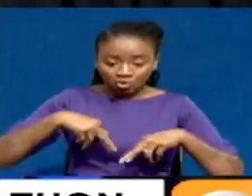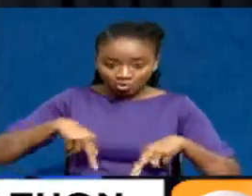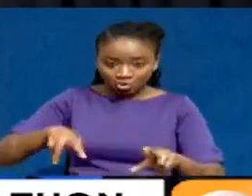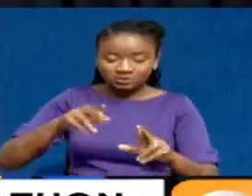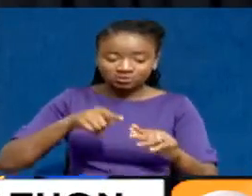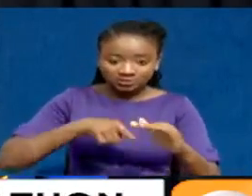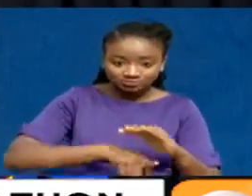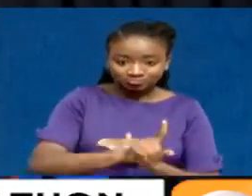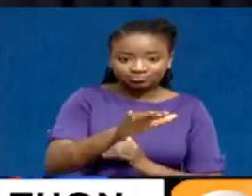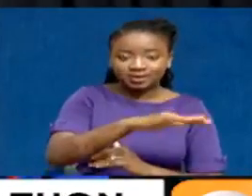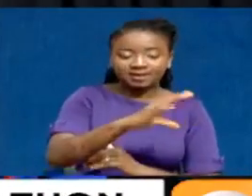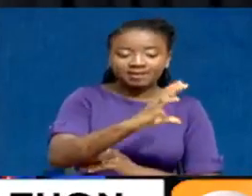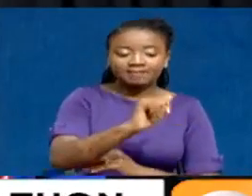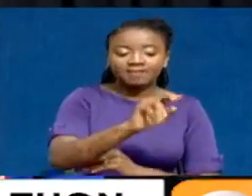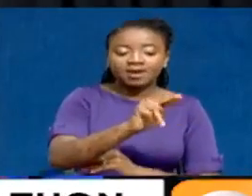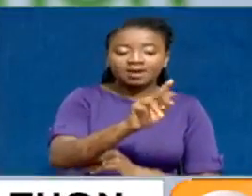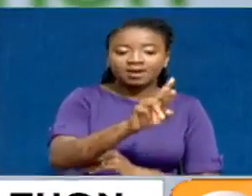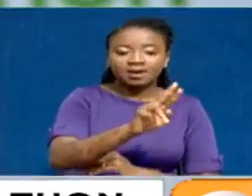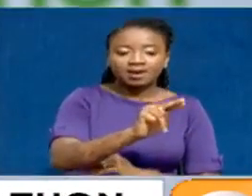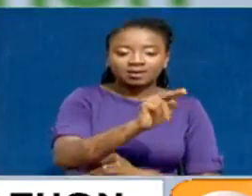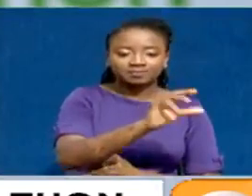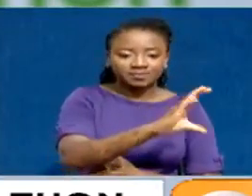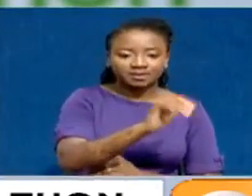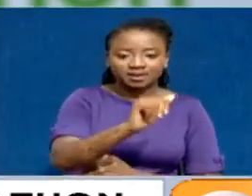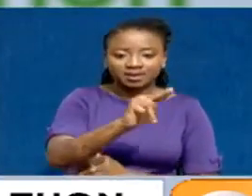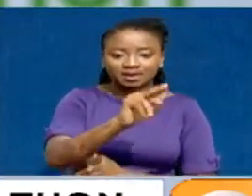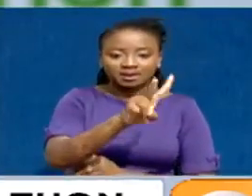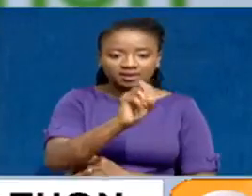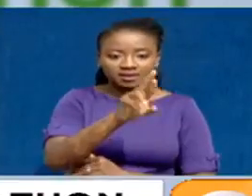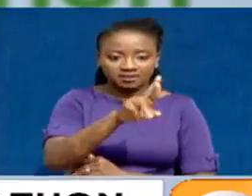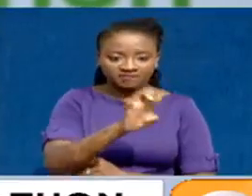Southern Bypass are going to be severed, save for the marathon.